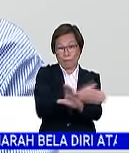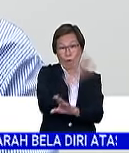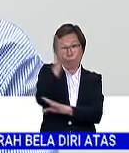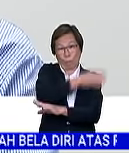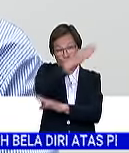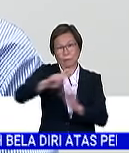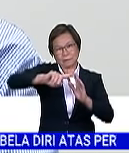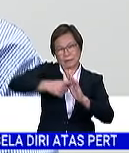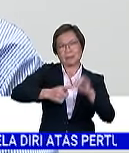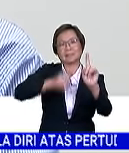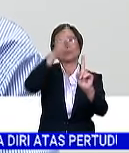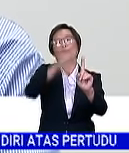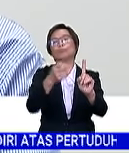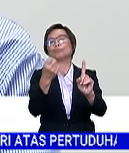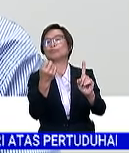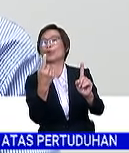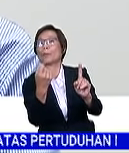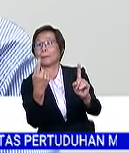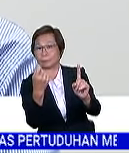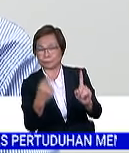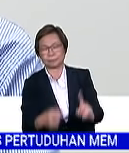dikuatkuasakan pada 1 November.